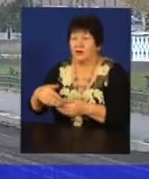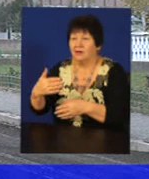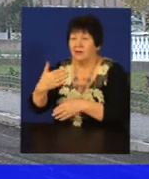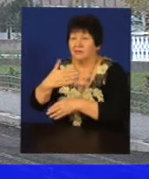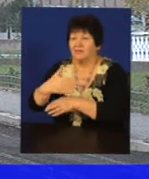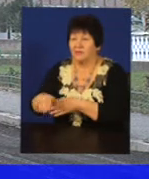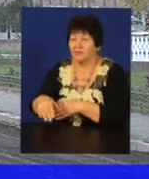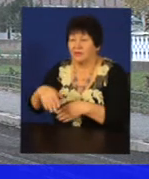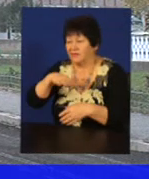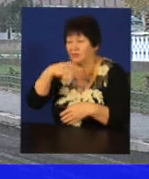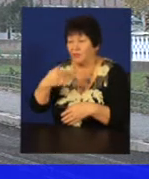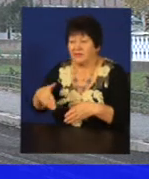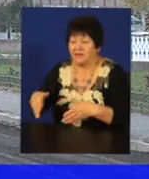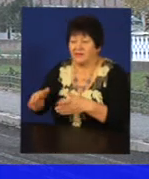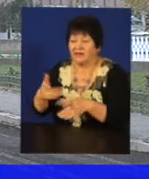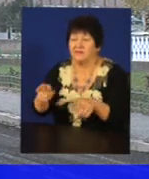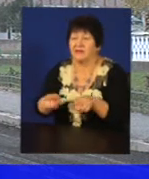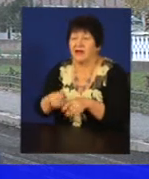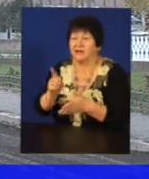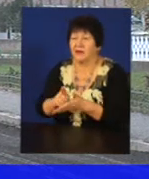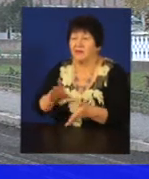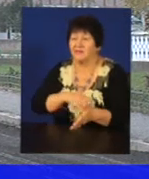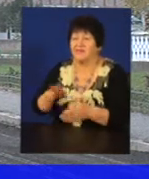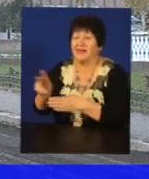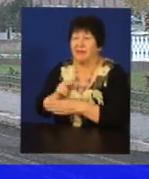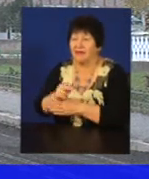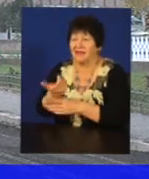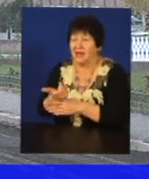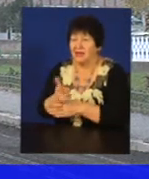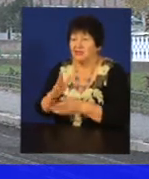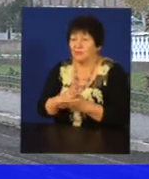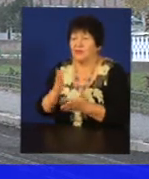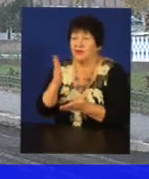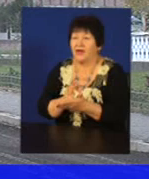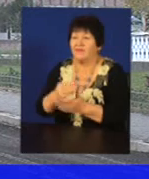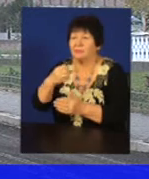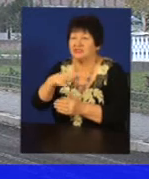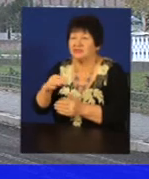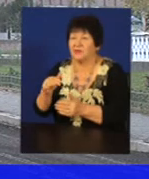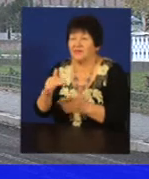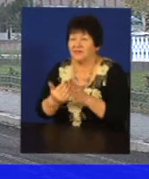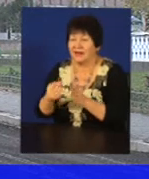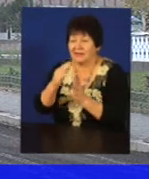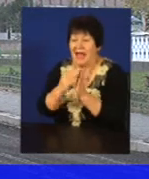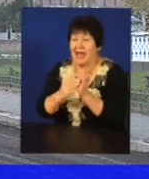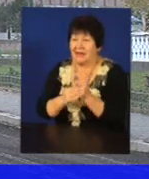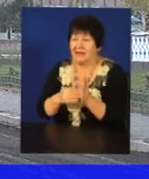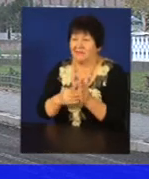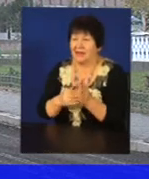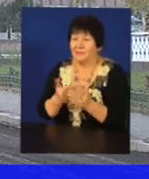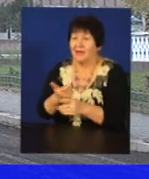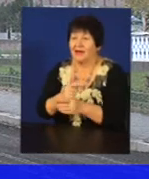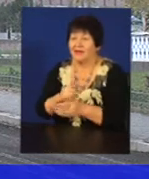care urmează a fi reparate. Cel puțin noi avem 15 străzi în lista noastră care